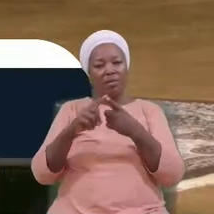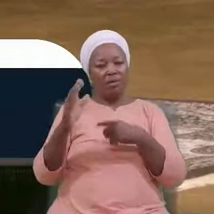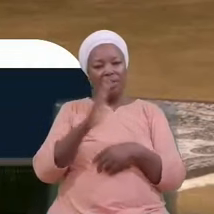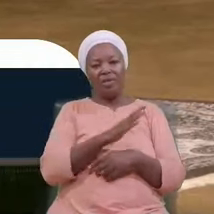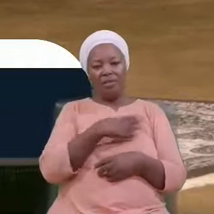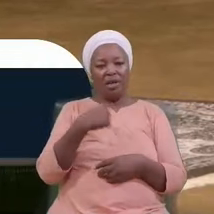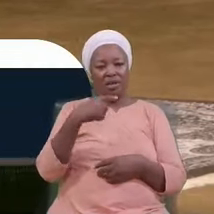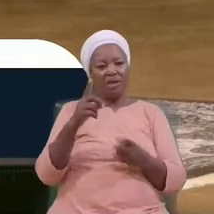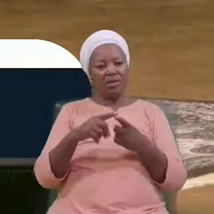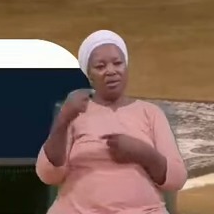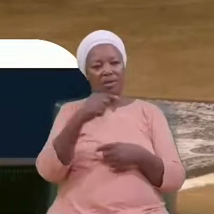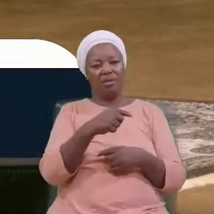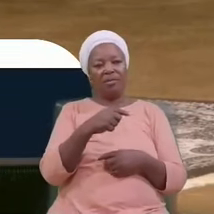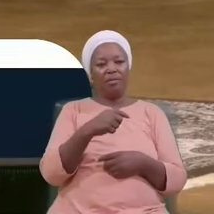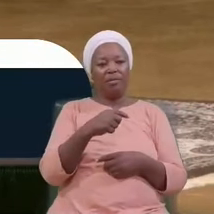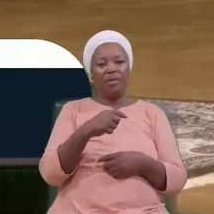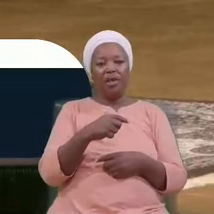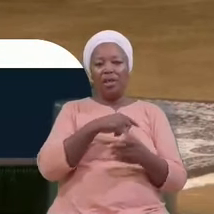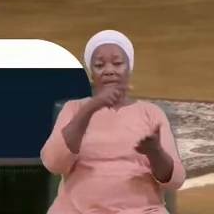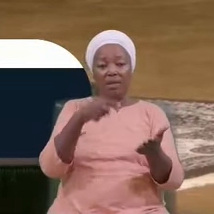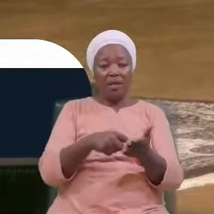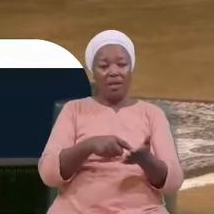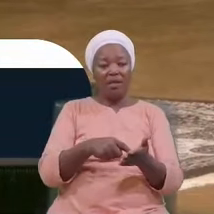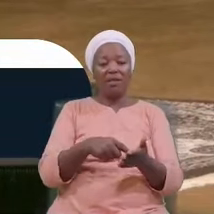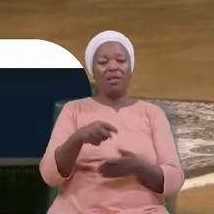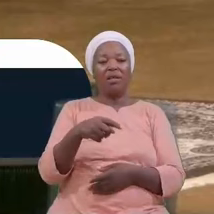parle l'Éternel.